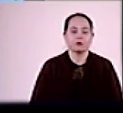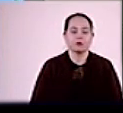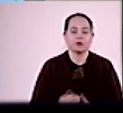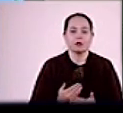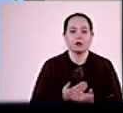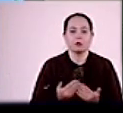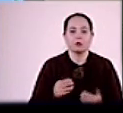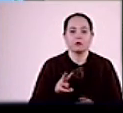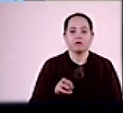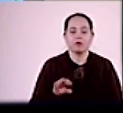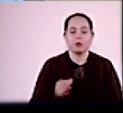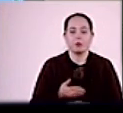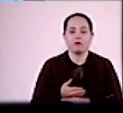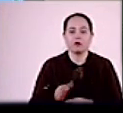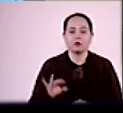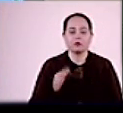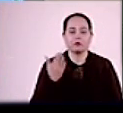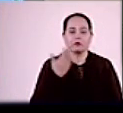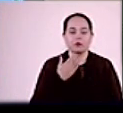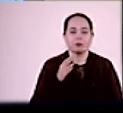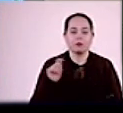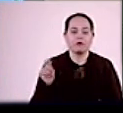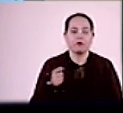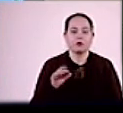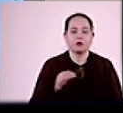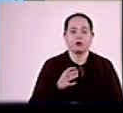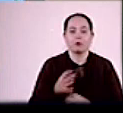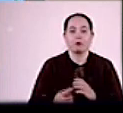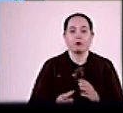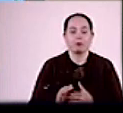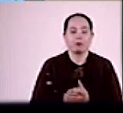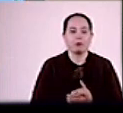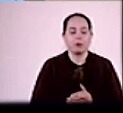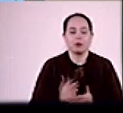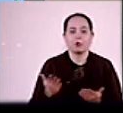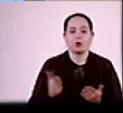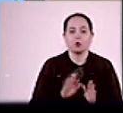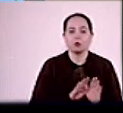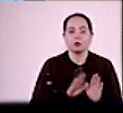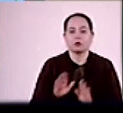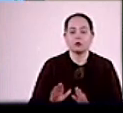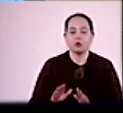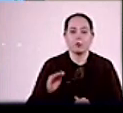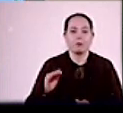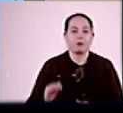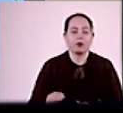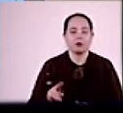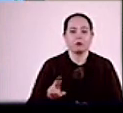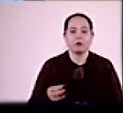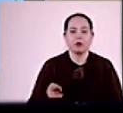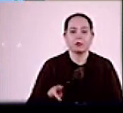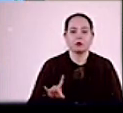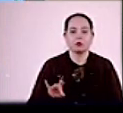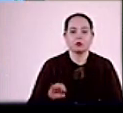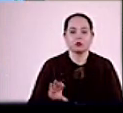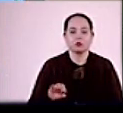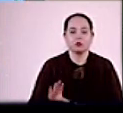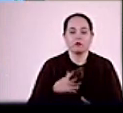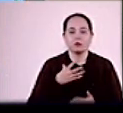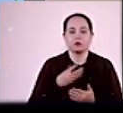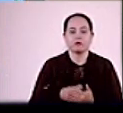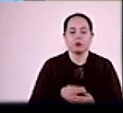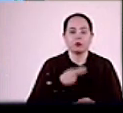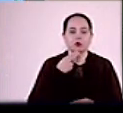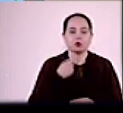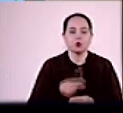Перед вами фрагмент из фильма «Война и мир», на котором изображен маленький Петя Ростов со